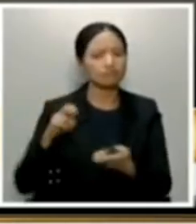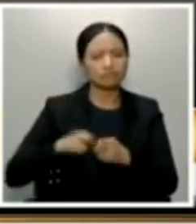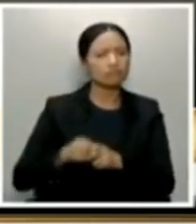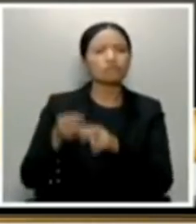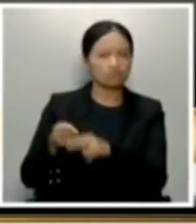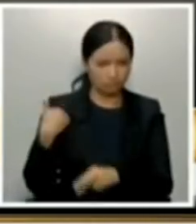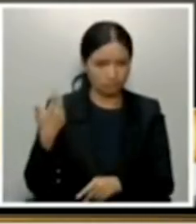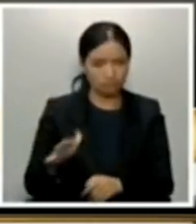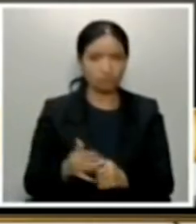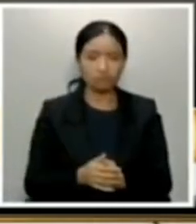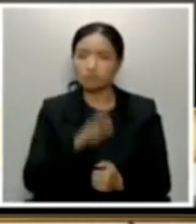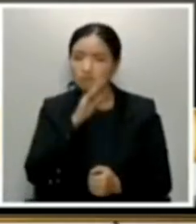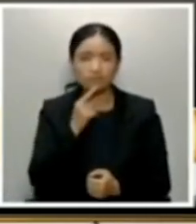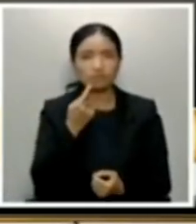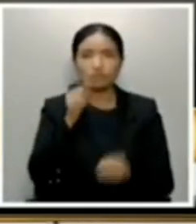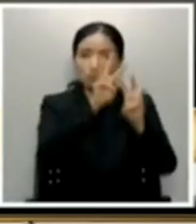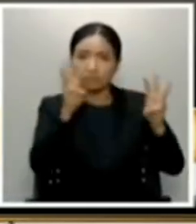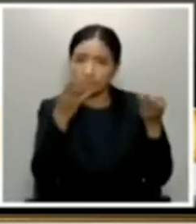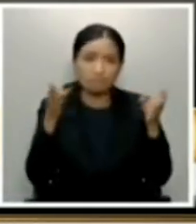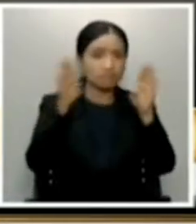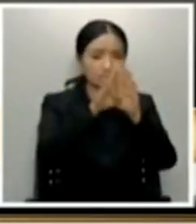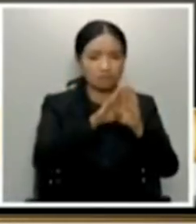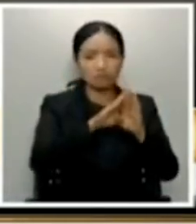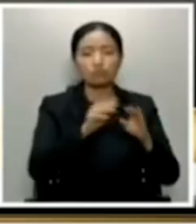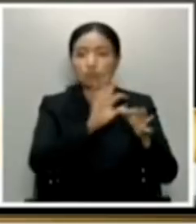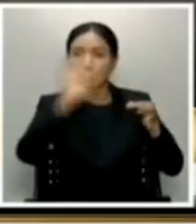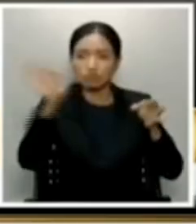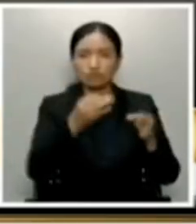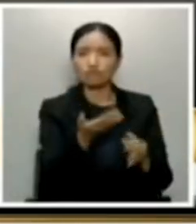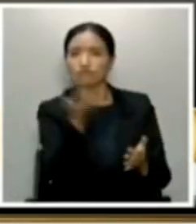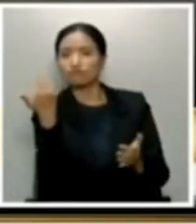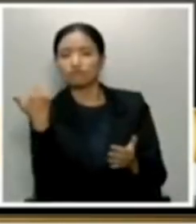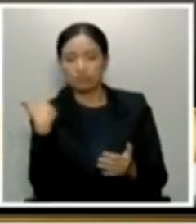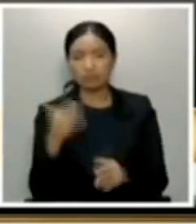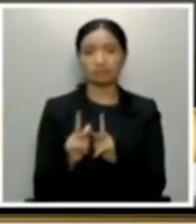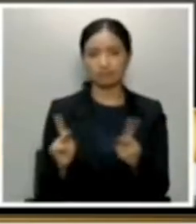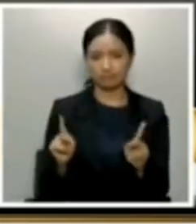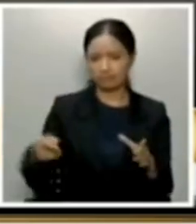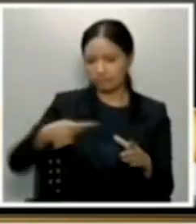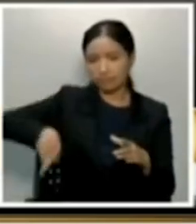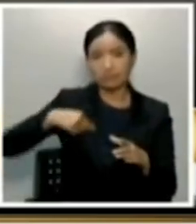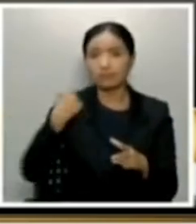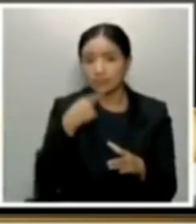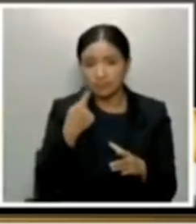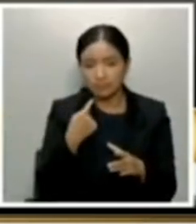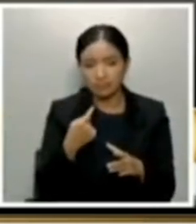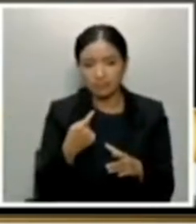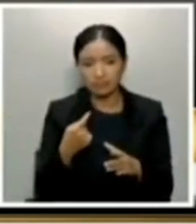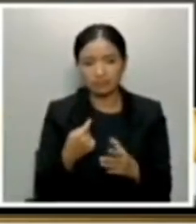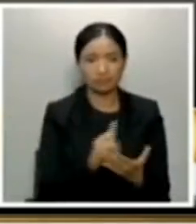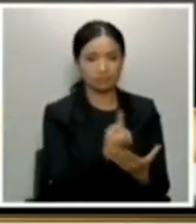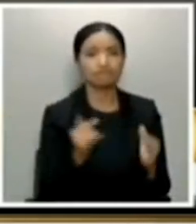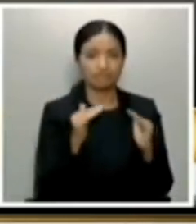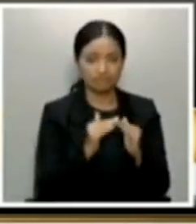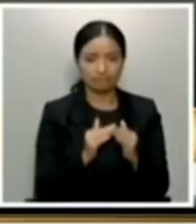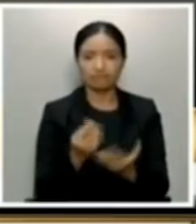แล้วนะคะการจะปิดเว็บไซต์การเอาเนื้อหาออกจากเว็บไซต์ต้องผ่านคณะกรรมการที่ประกอบด้วยผู้แทนด้านสิทธิมนุษยช